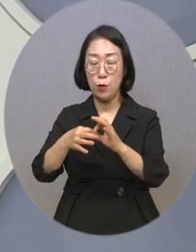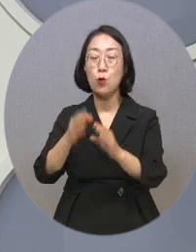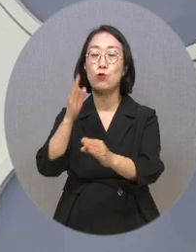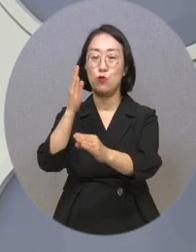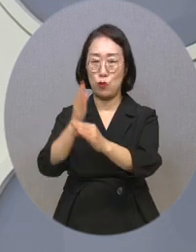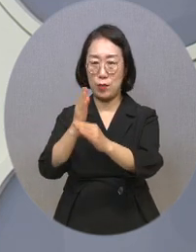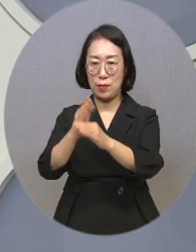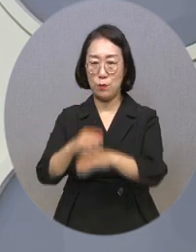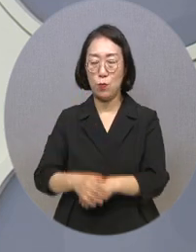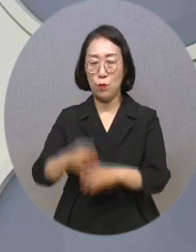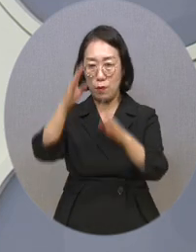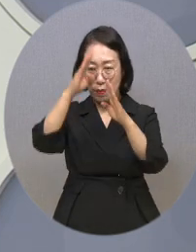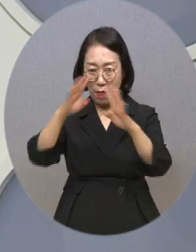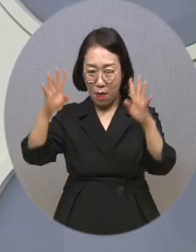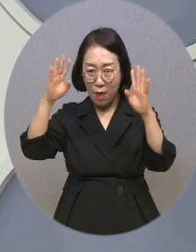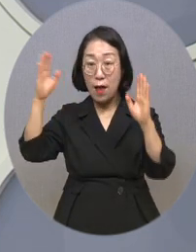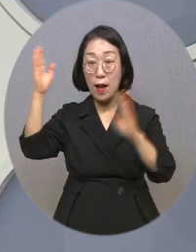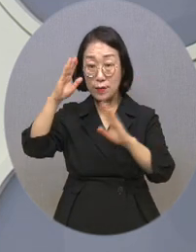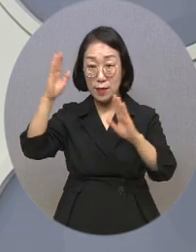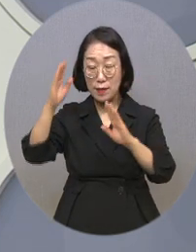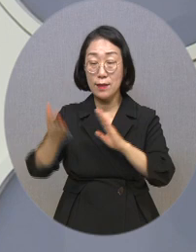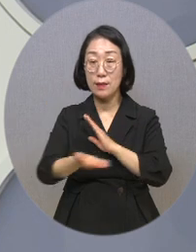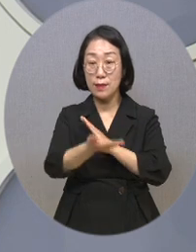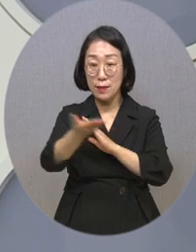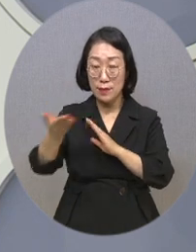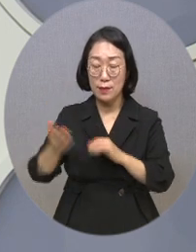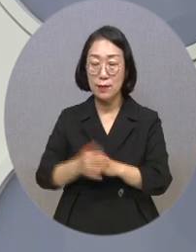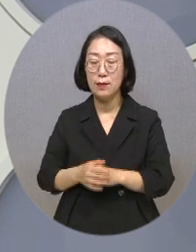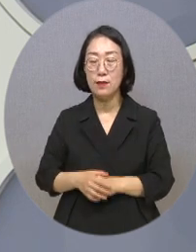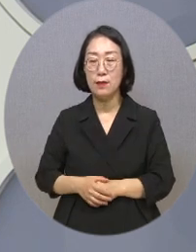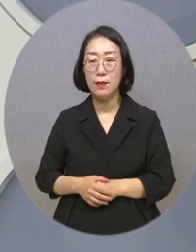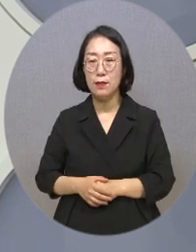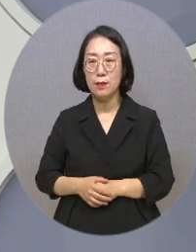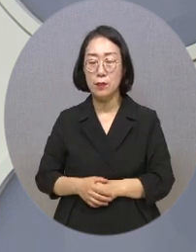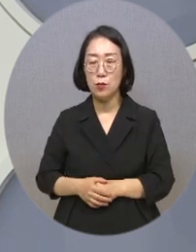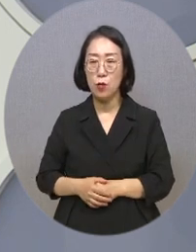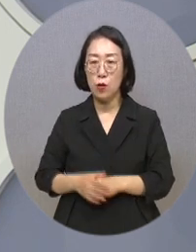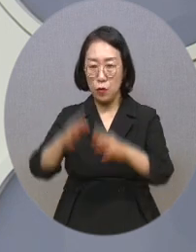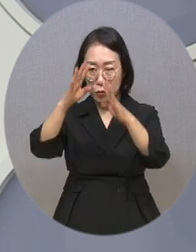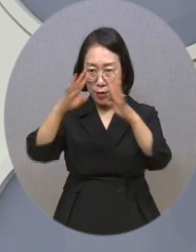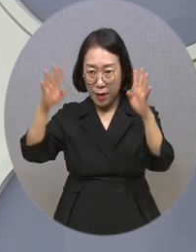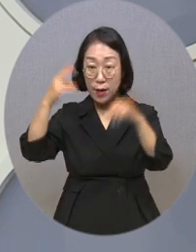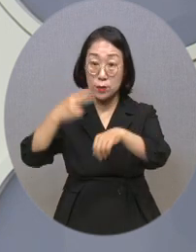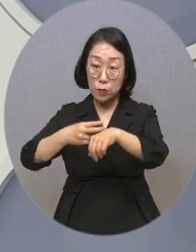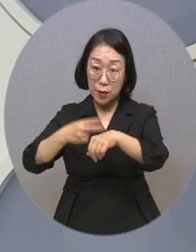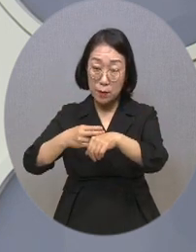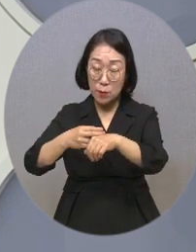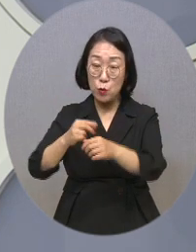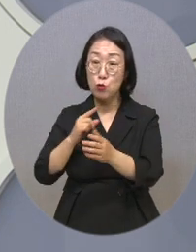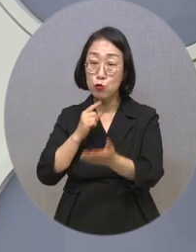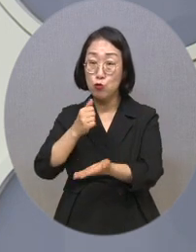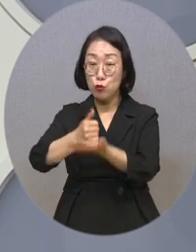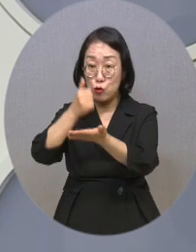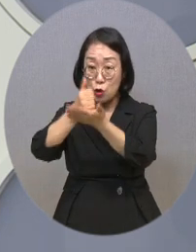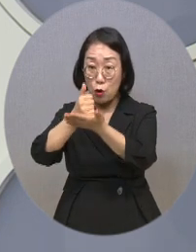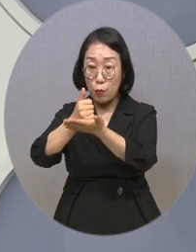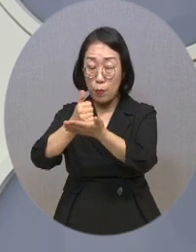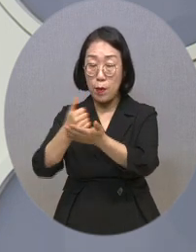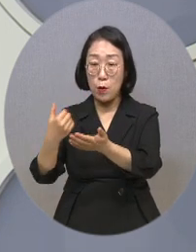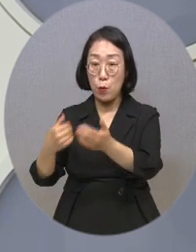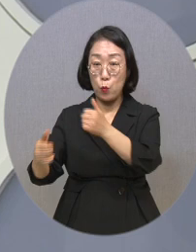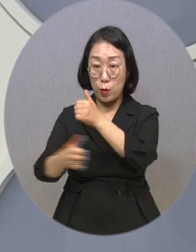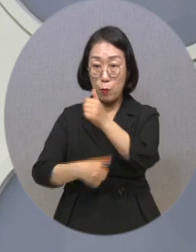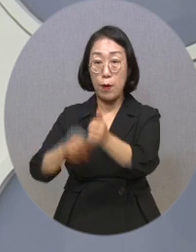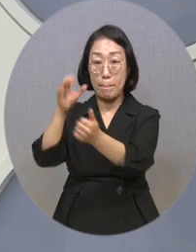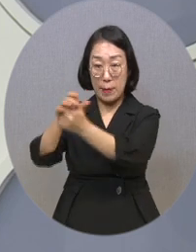그런 대학생들을 해서 이제 그 교수님들을 추천위원으로 다 선정을 해서 그분들한테 모든